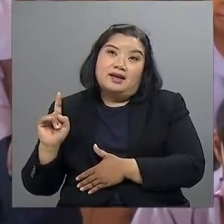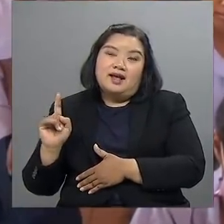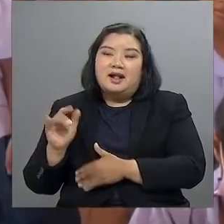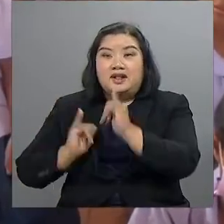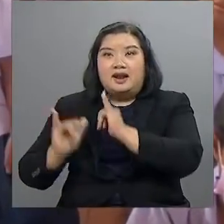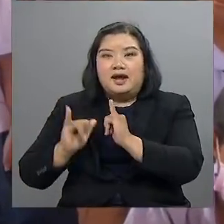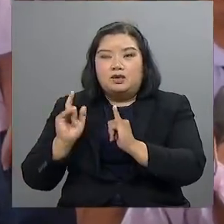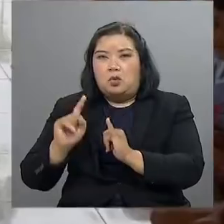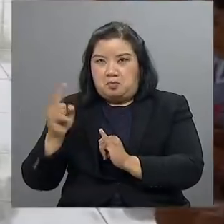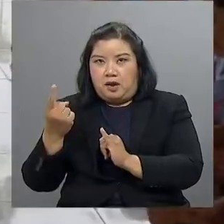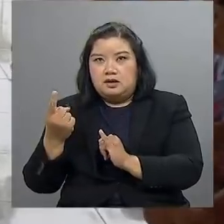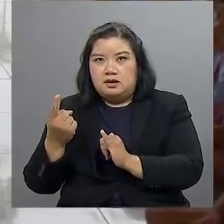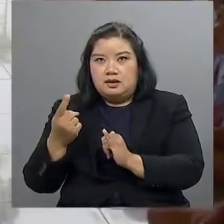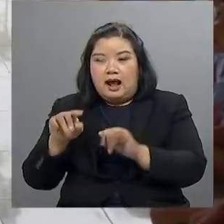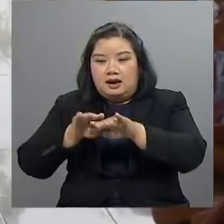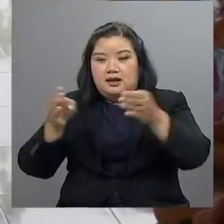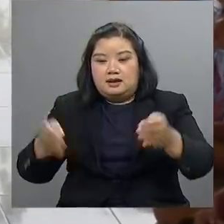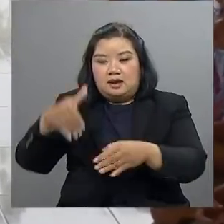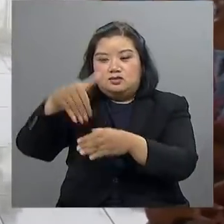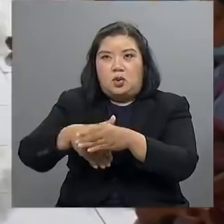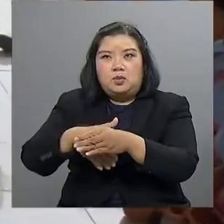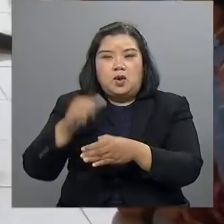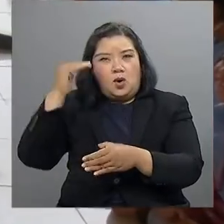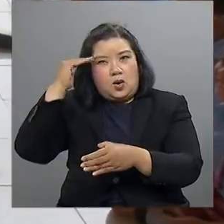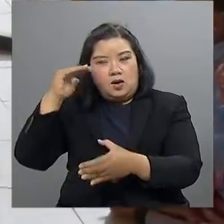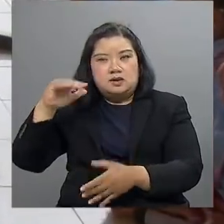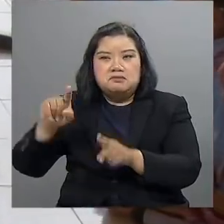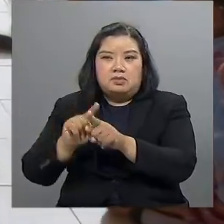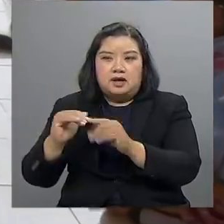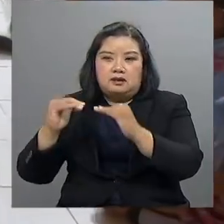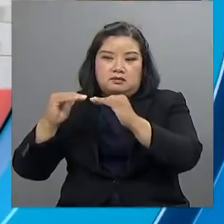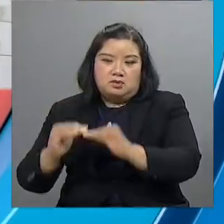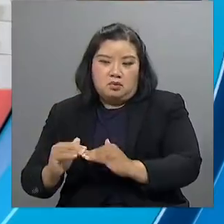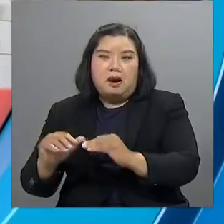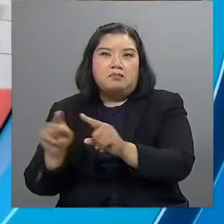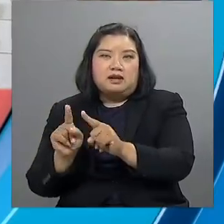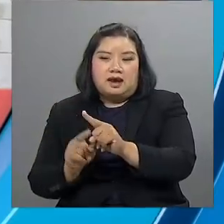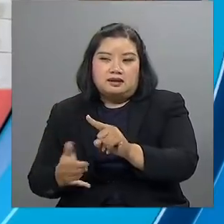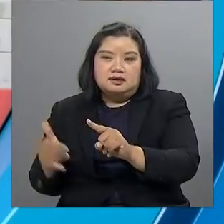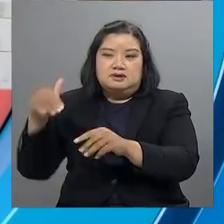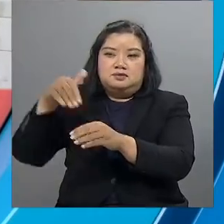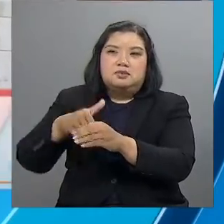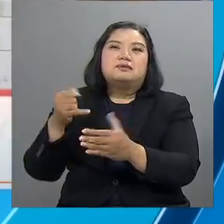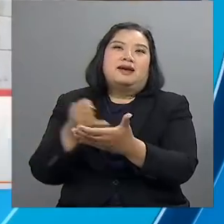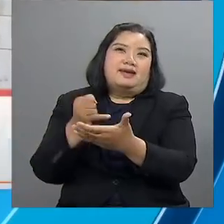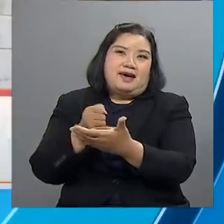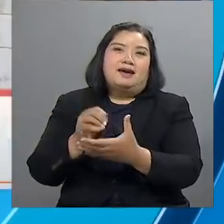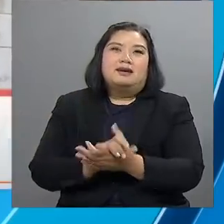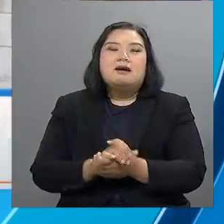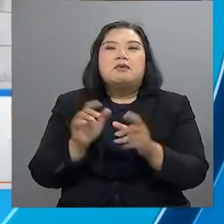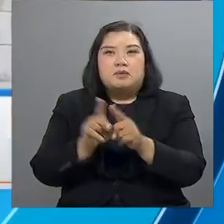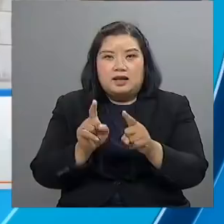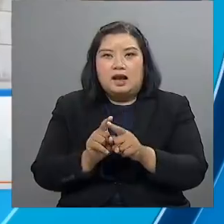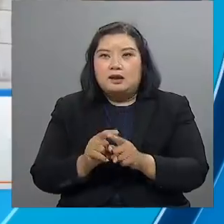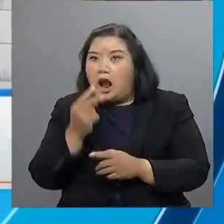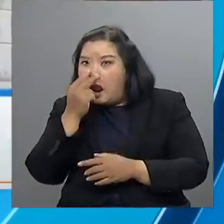ไรขึ้นไป โดยเฉพาะนะ นะคะเป็นการจำลองบรรยากาศเหมือนกับในเรื่องของการเลือกตั้งนะคะนายกแล้วก็สมาชิกสภาเทศบาลที่ผ่านมา